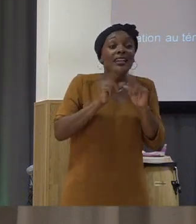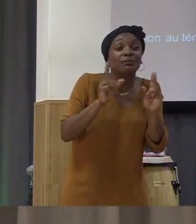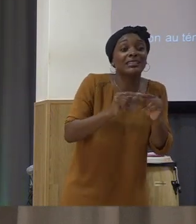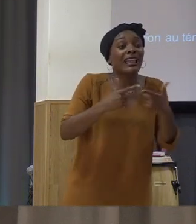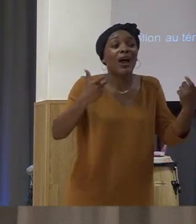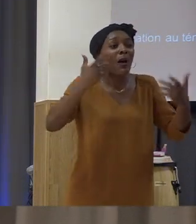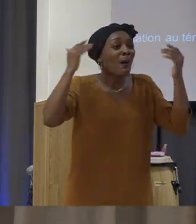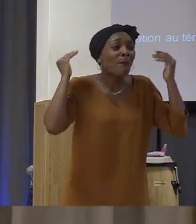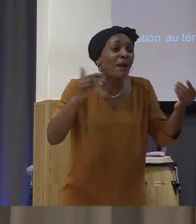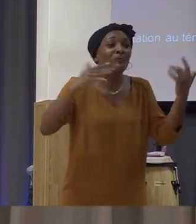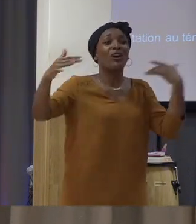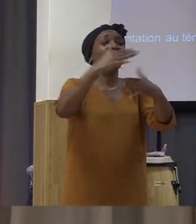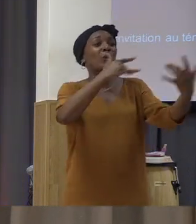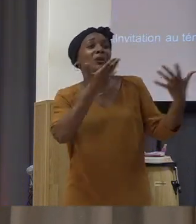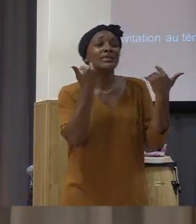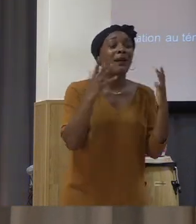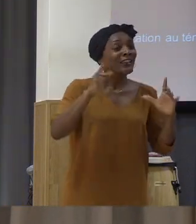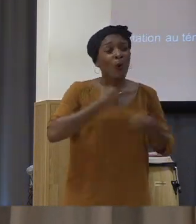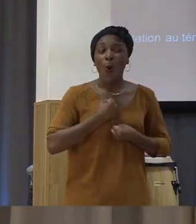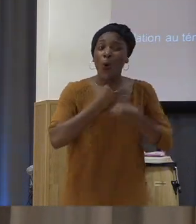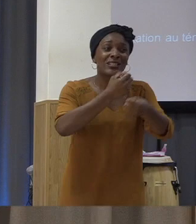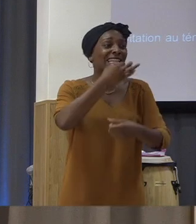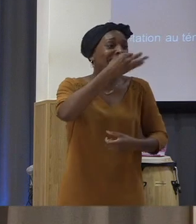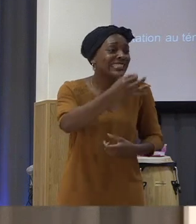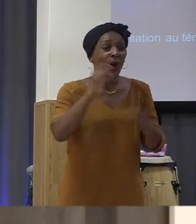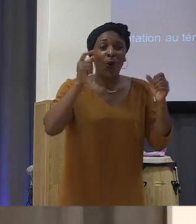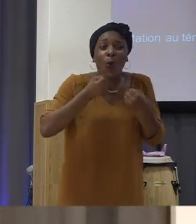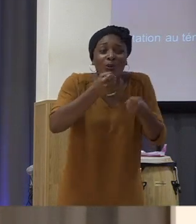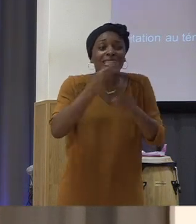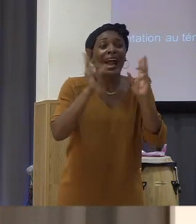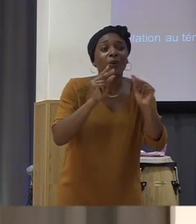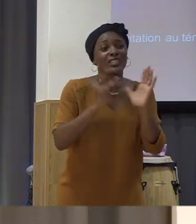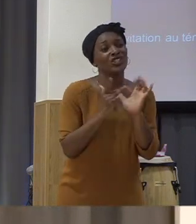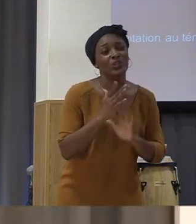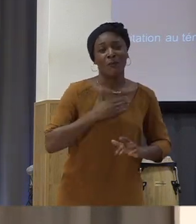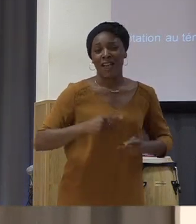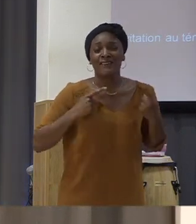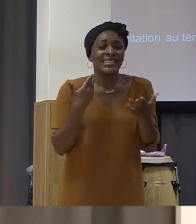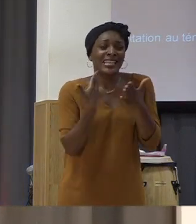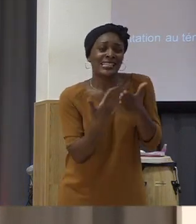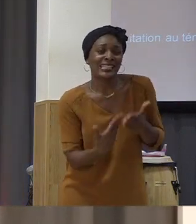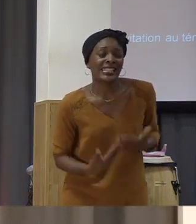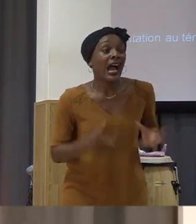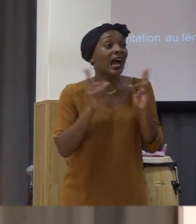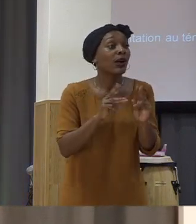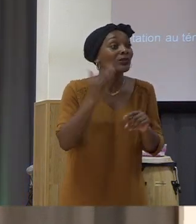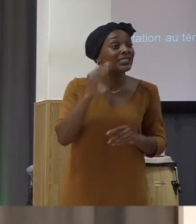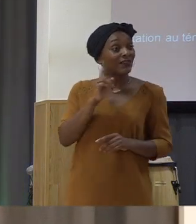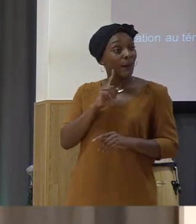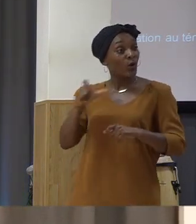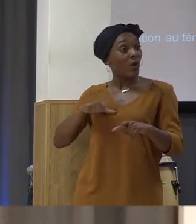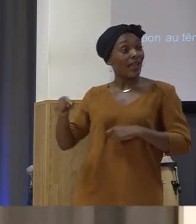de vous, osez témoigner de votre foi, osez raconter ce que Dieu fait dans votre vie. Parce que moi, si elle n'avait pas